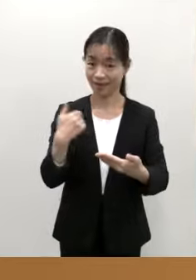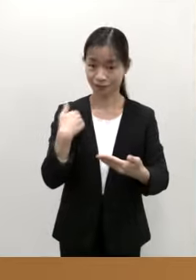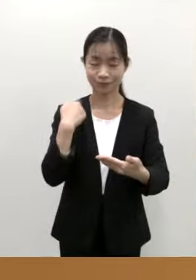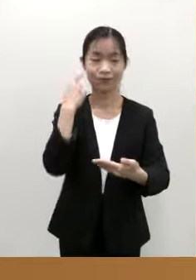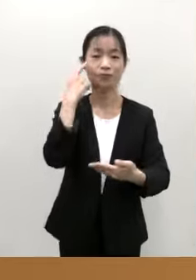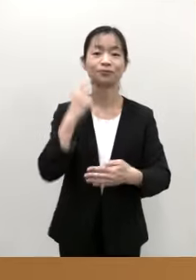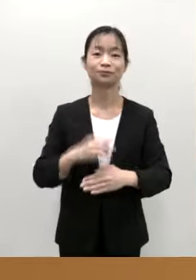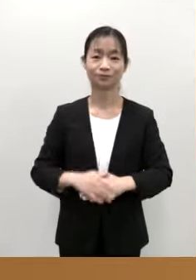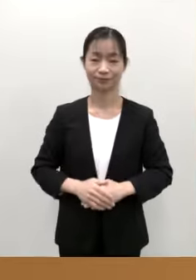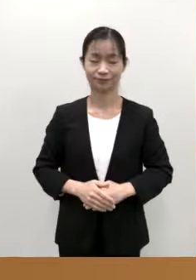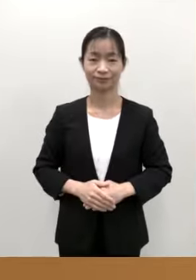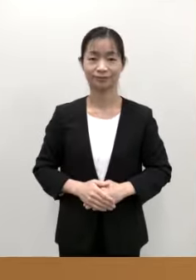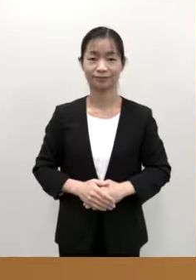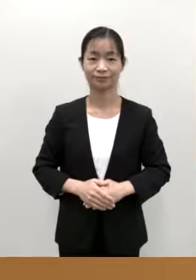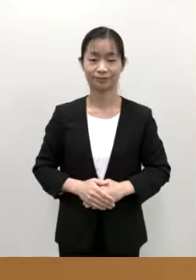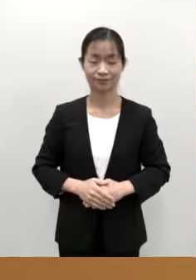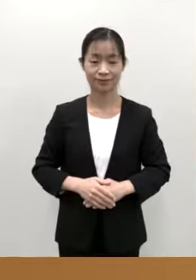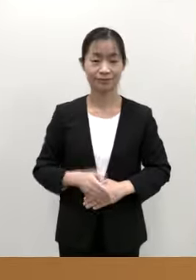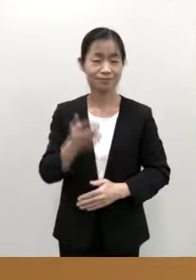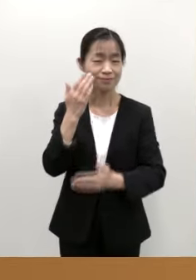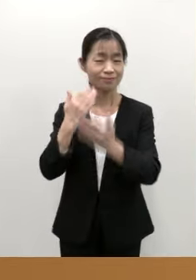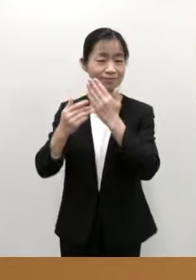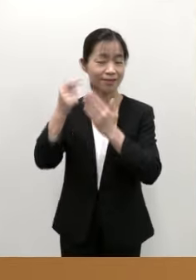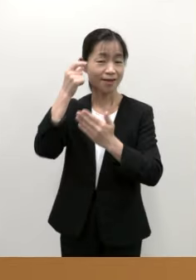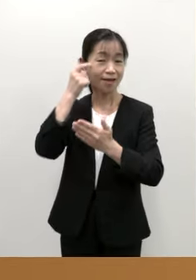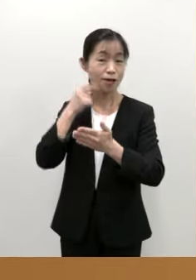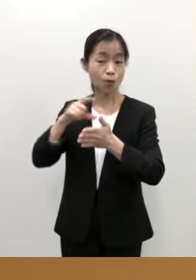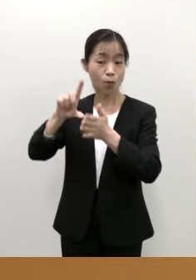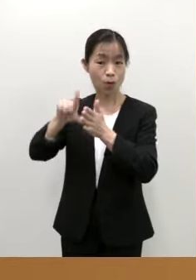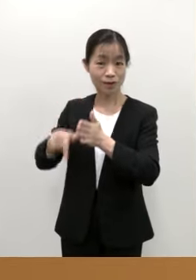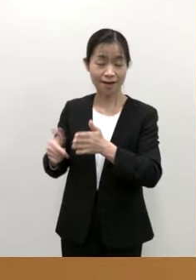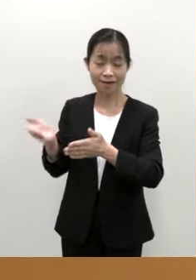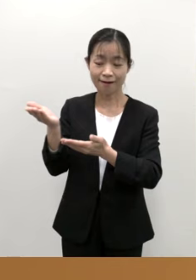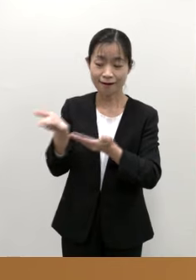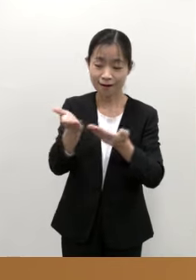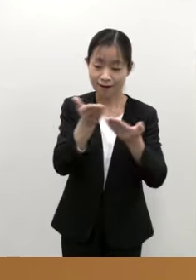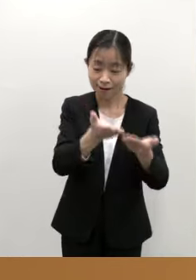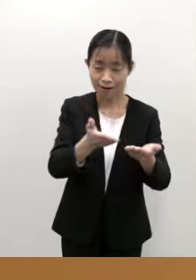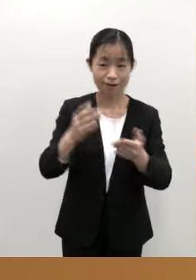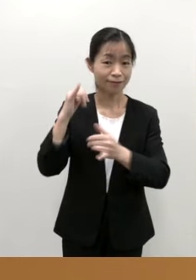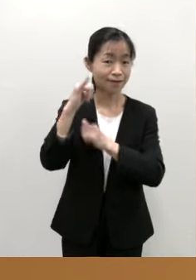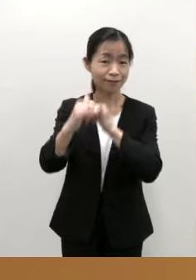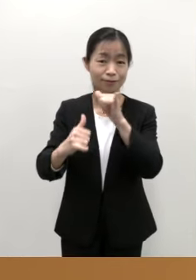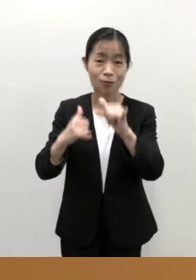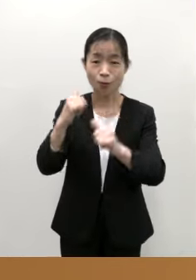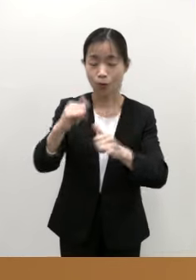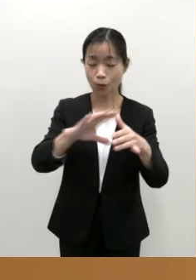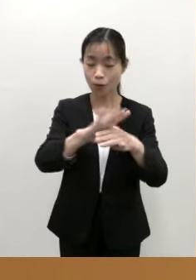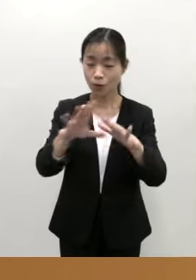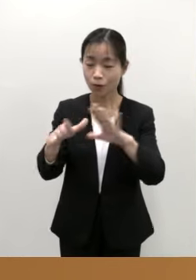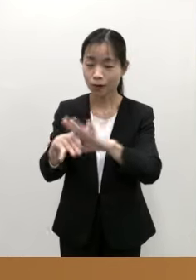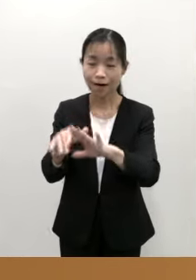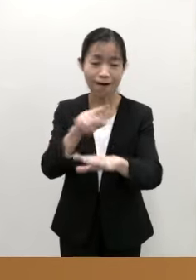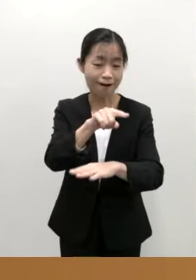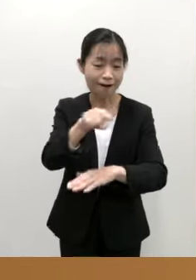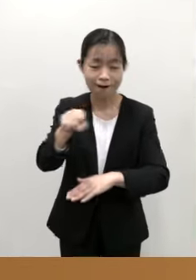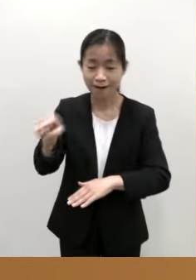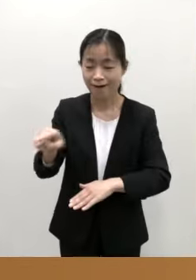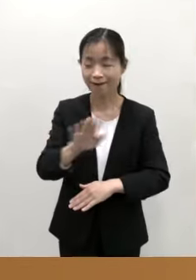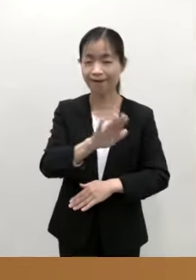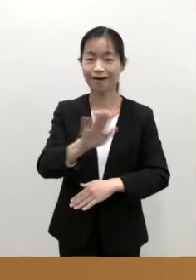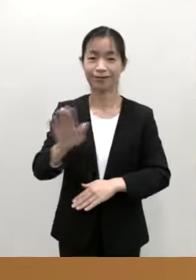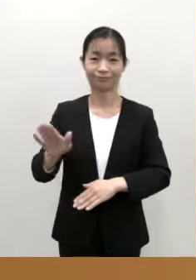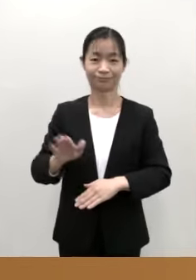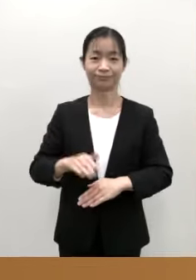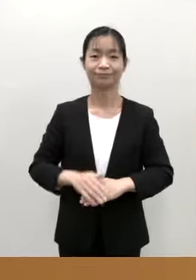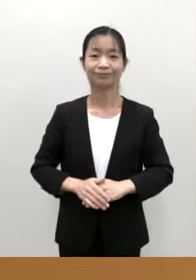確信いたしております。江戸から受け継がれております伝統の文化があちこちに散りばめられ